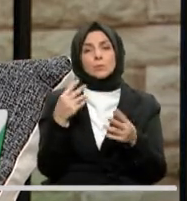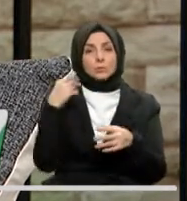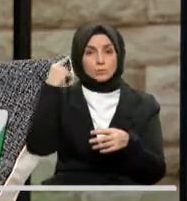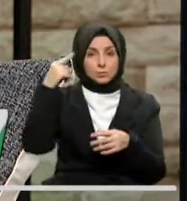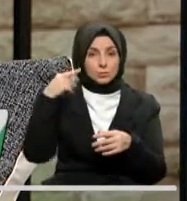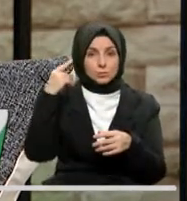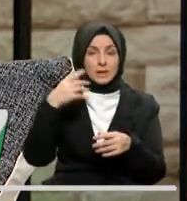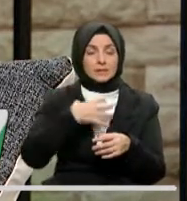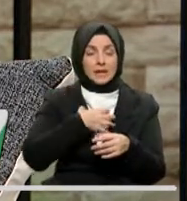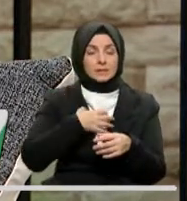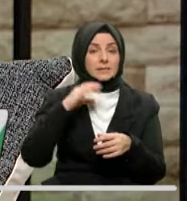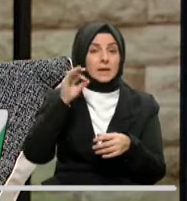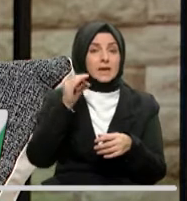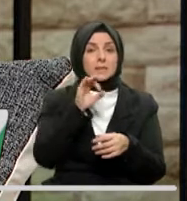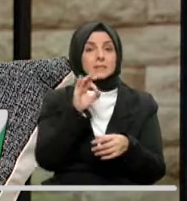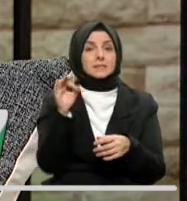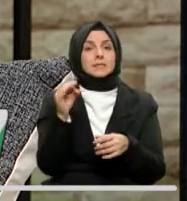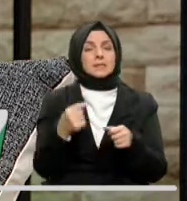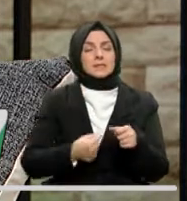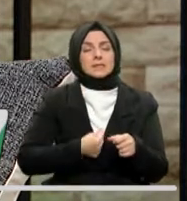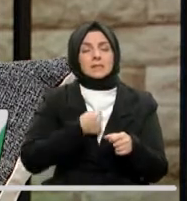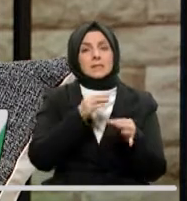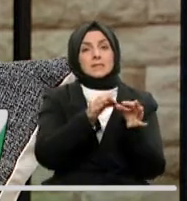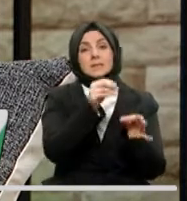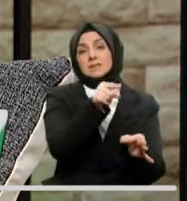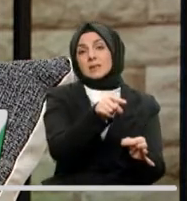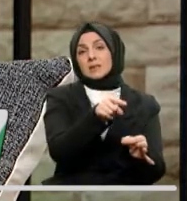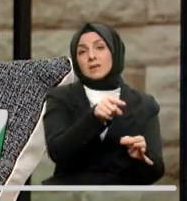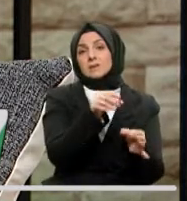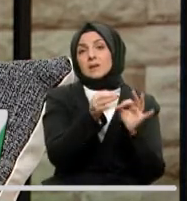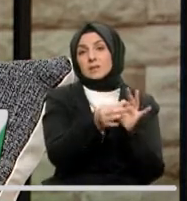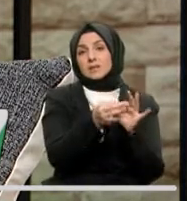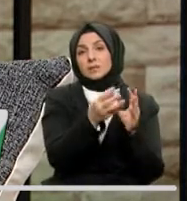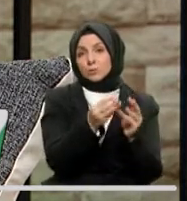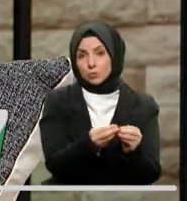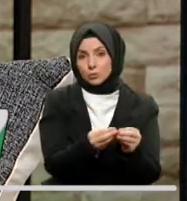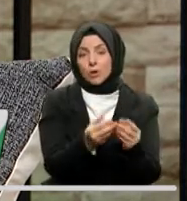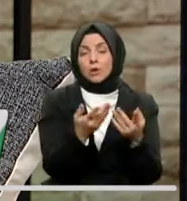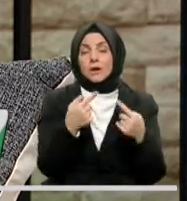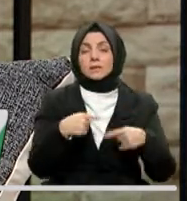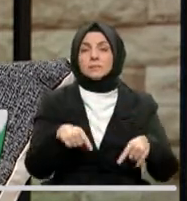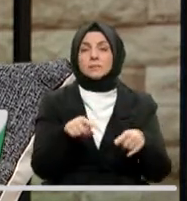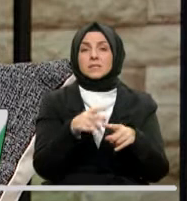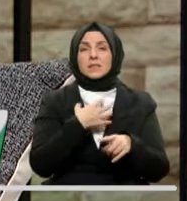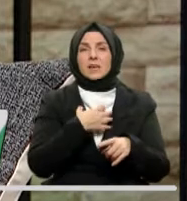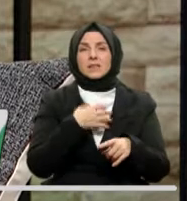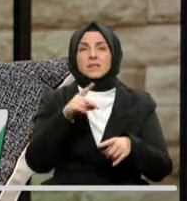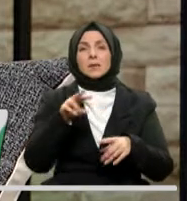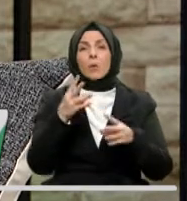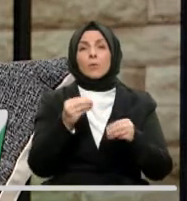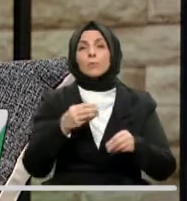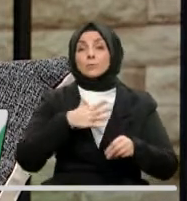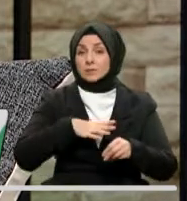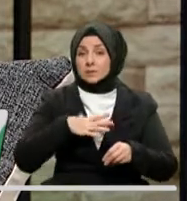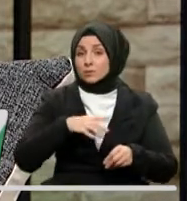onlara karşı kolumuzun da nasıl olacağı çok önemli ya bu hakikaten kendileri gibi o çukura mı çekiyorlar yahut biz onlar